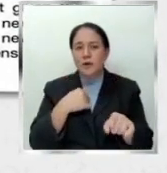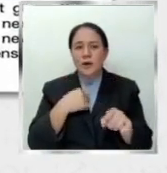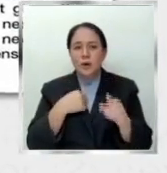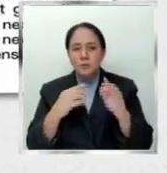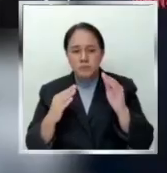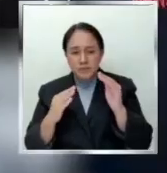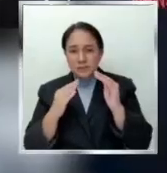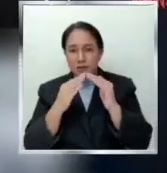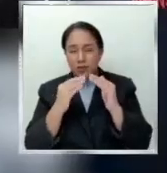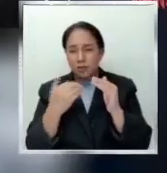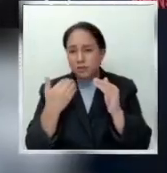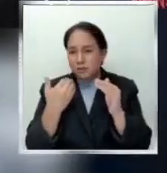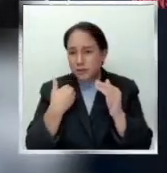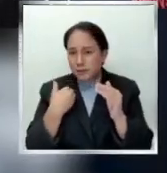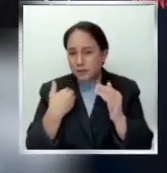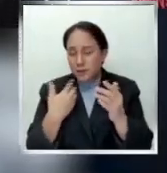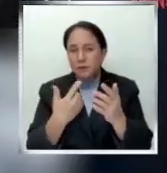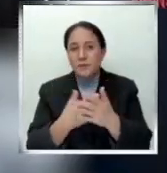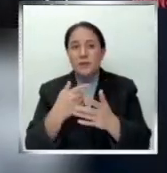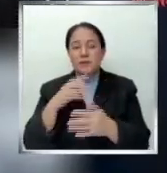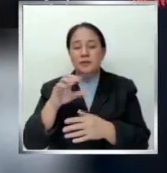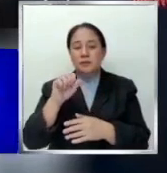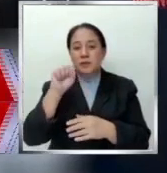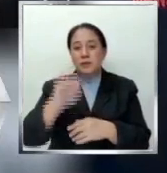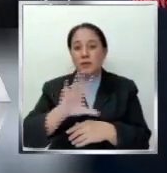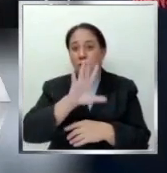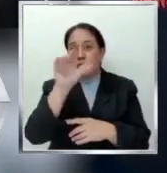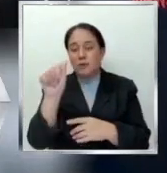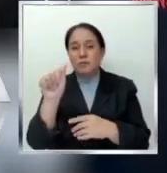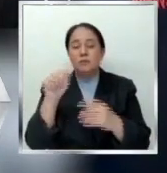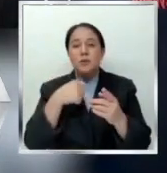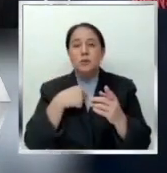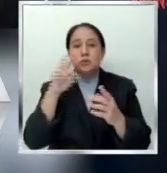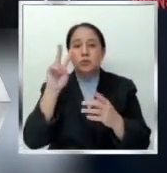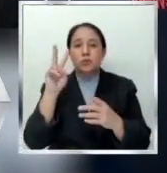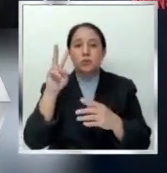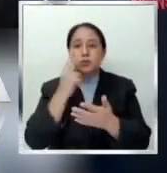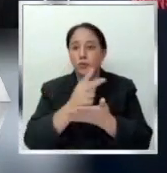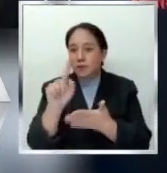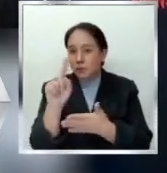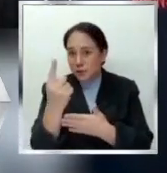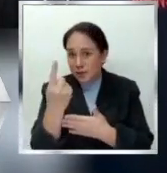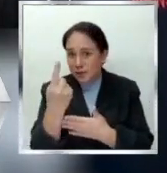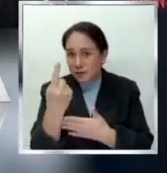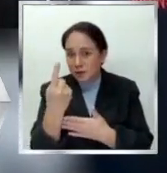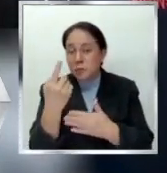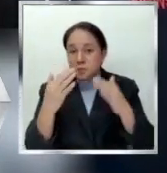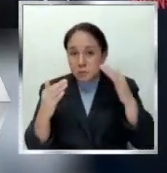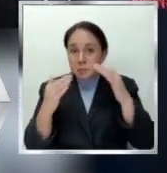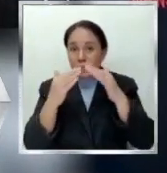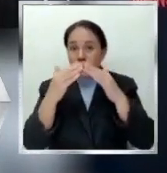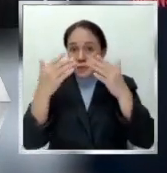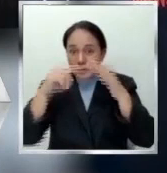ang mga kaso. Sa South Africa kasi 2 weeks lang umabot na sila sa peak, tapos bumaba na. So we're hoping din